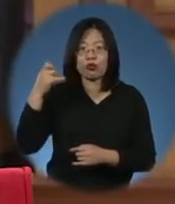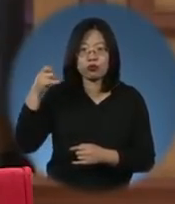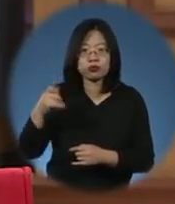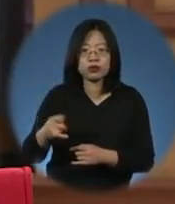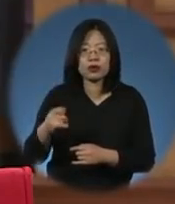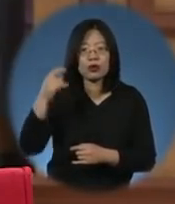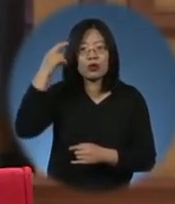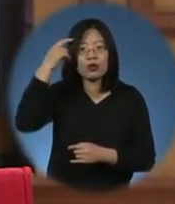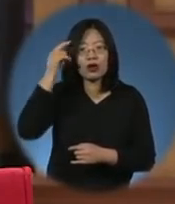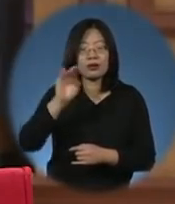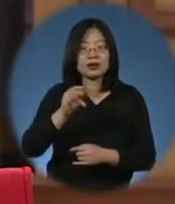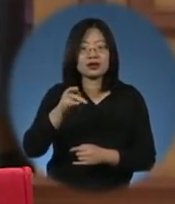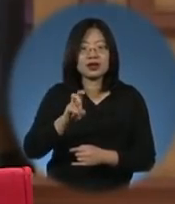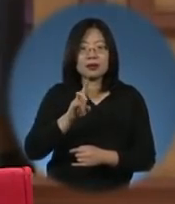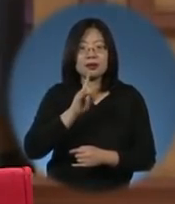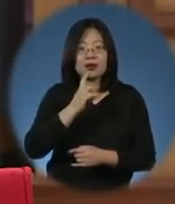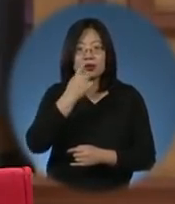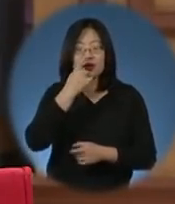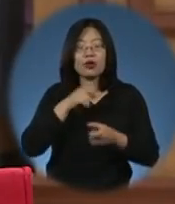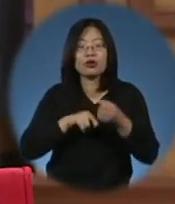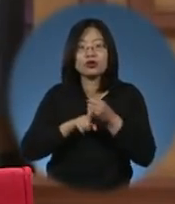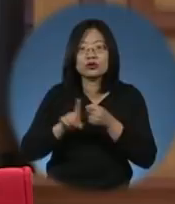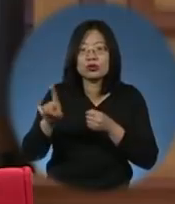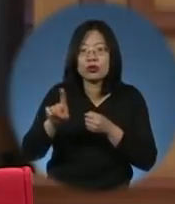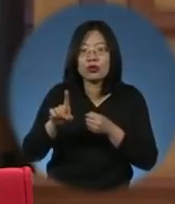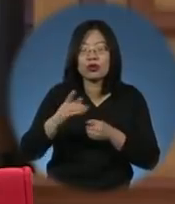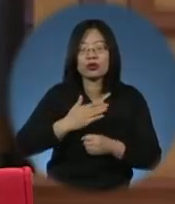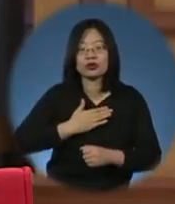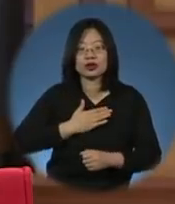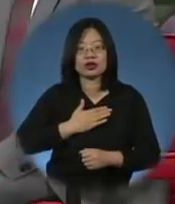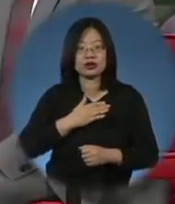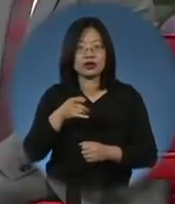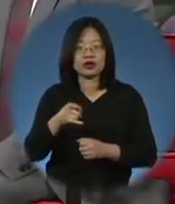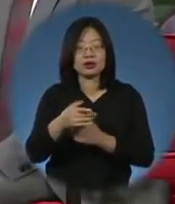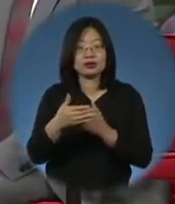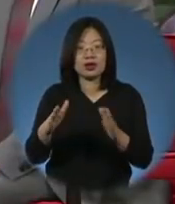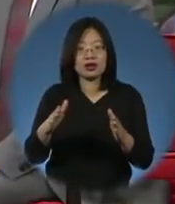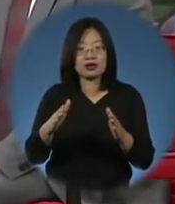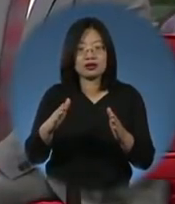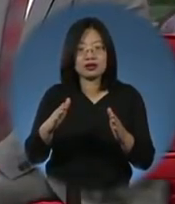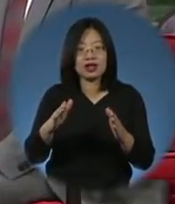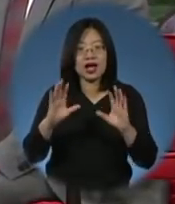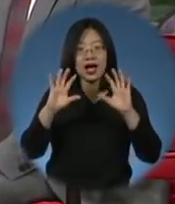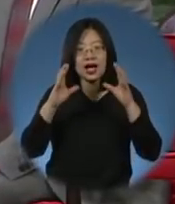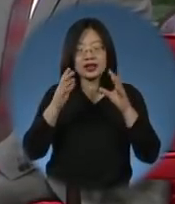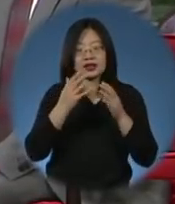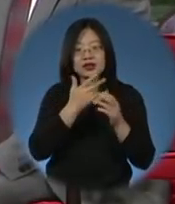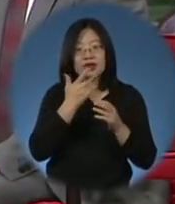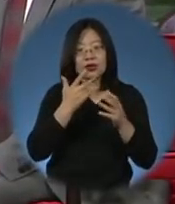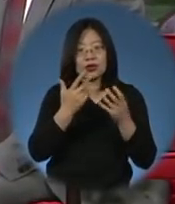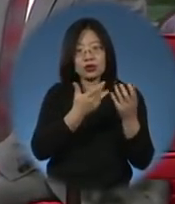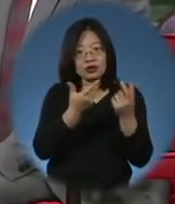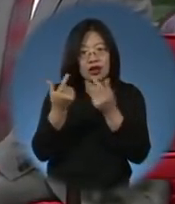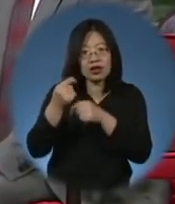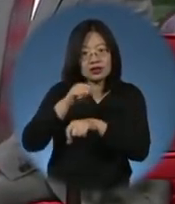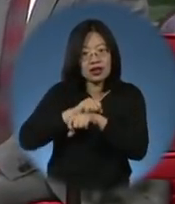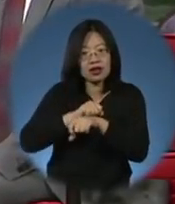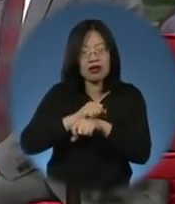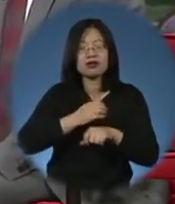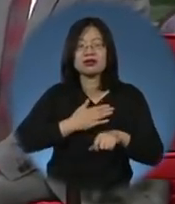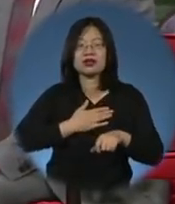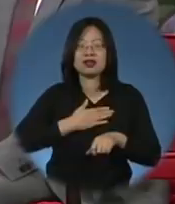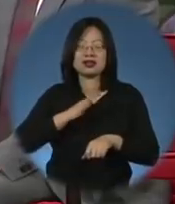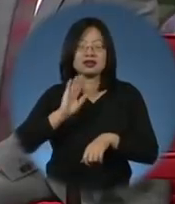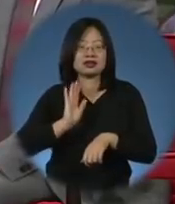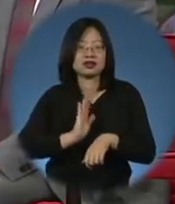못하는데 왜 베트남어를 배워야 되느냐 이거예요. 그래서 제가 너희 반 아이들이 영어를 다 잘하니? 전부 다 잘한대요. 자기가 제일